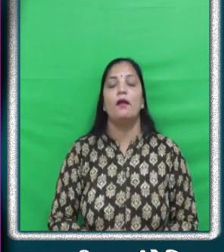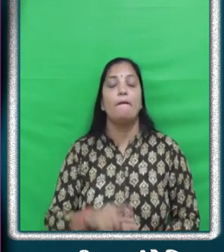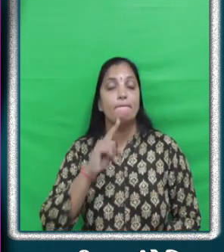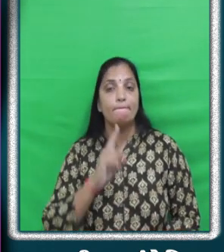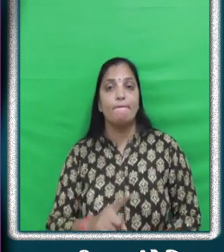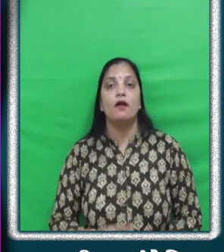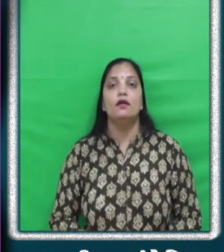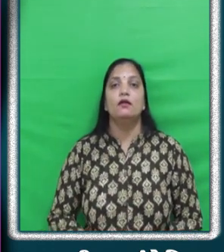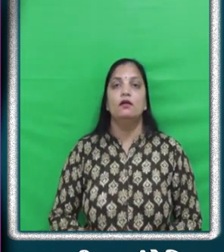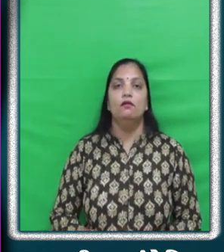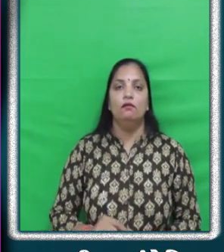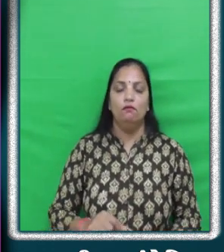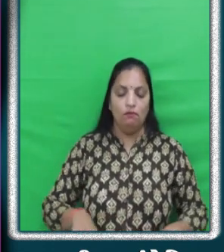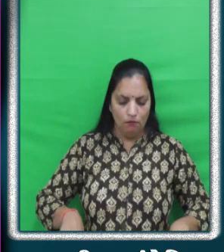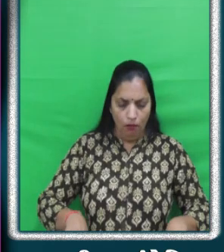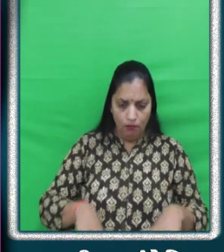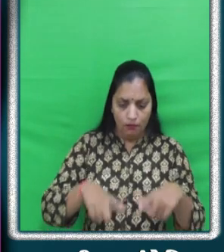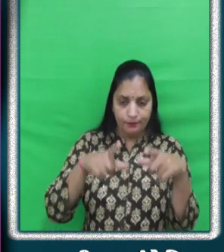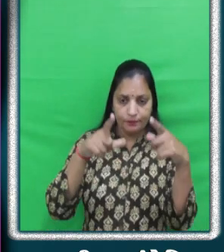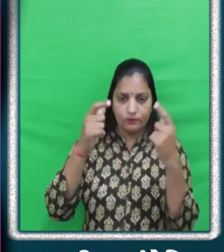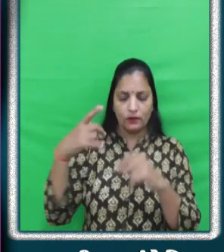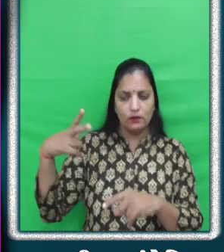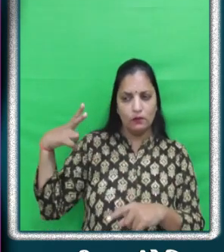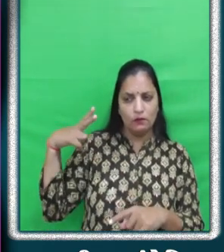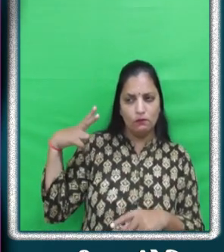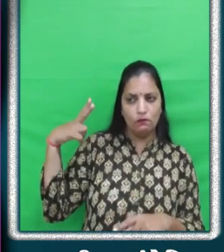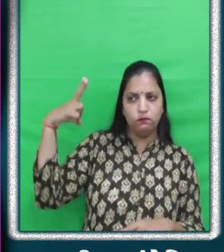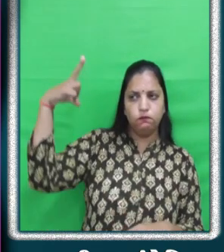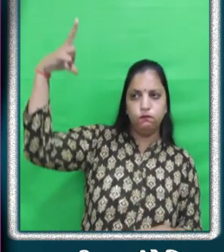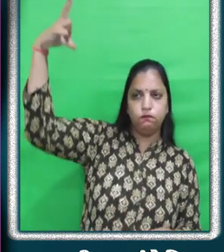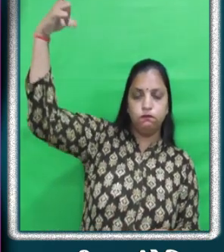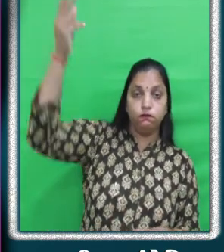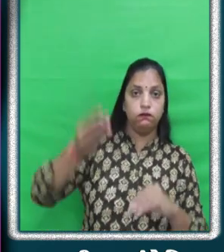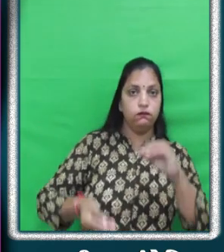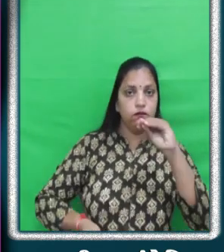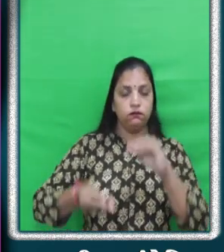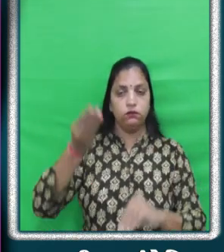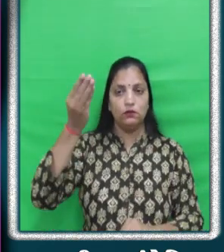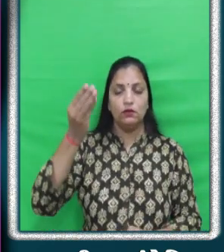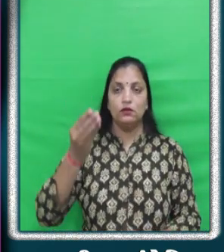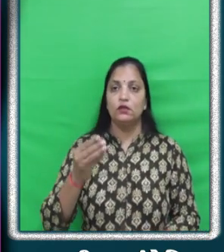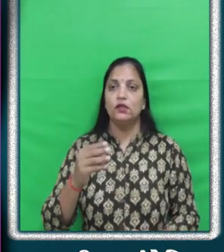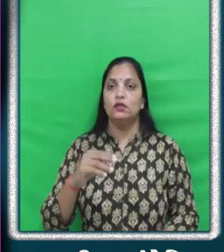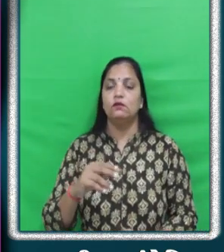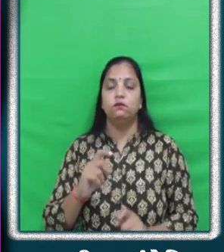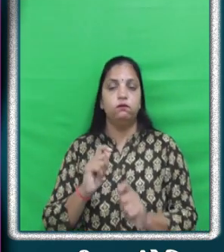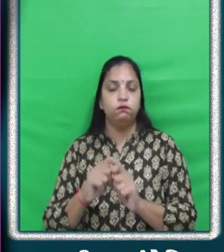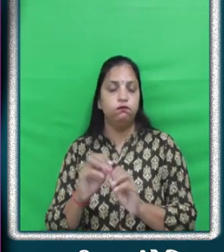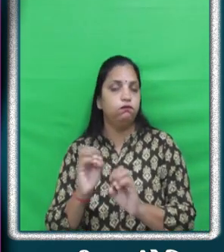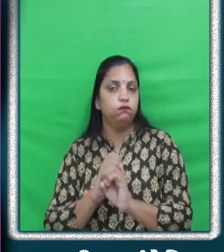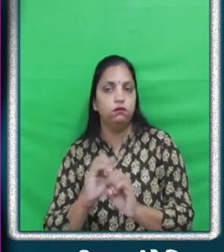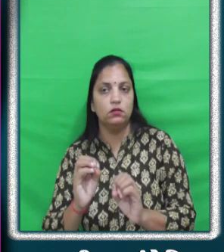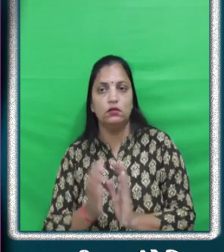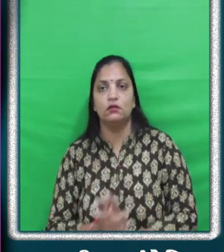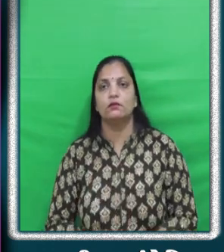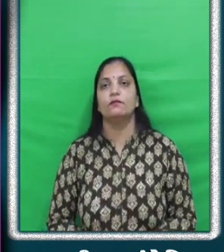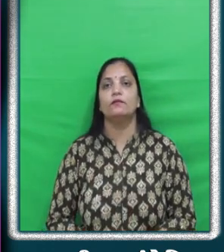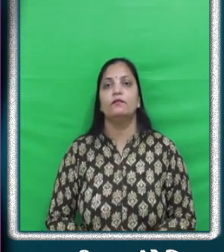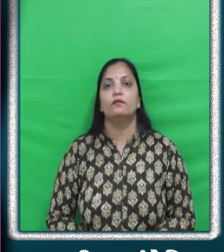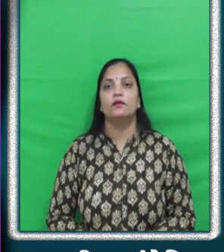છે. પણ જ્યારે વનસ્પતિની ઊંચાઈ વધારે હોય છે ત્યારે આ પ્રસરણ કામ નહીં લાગે. તો તેના